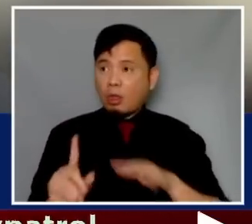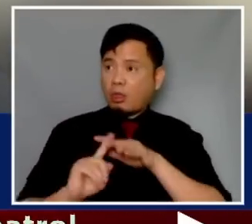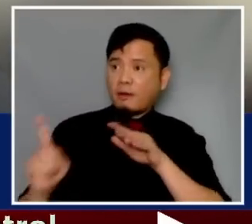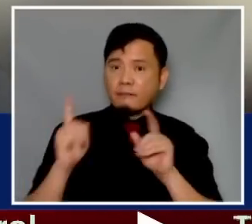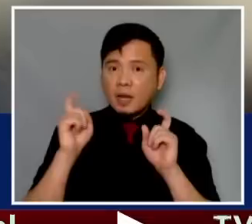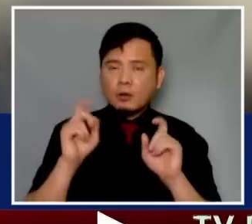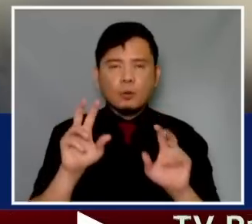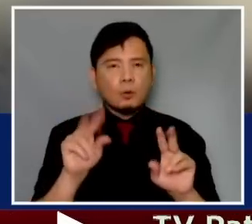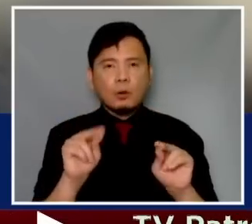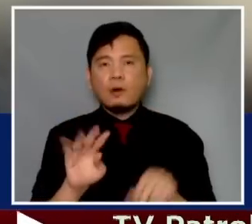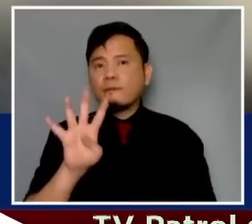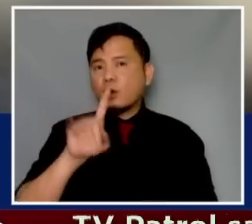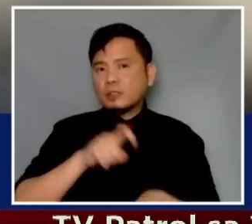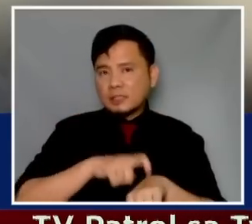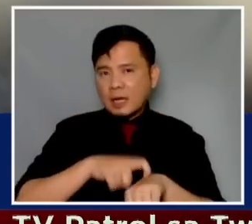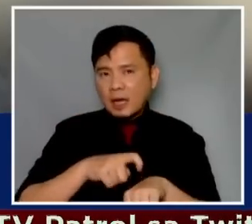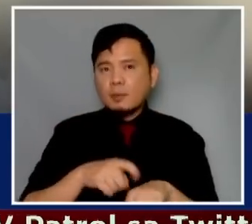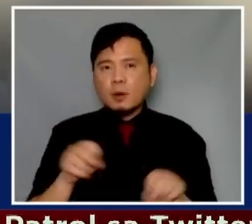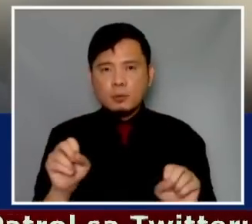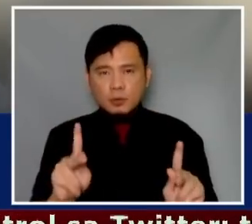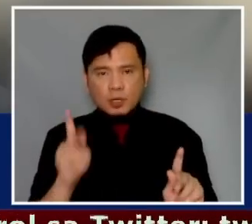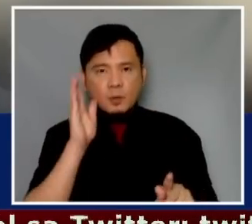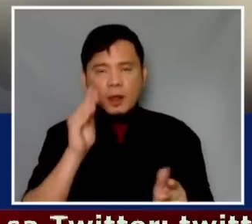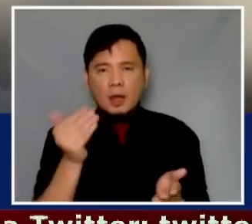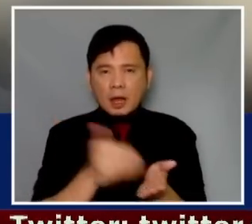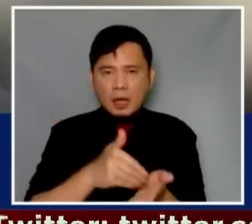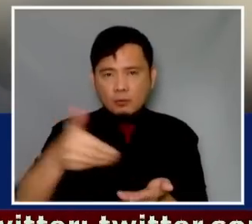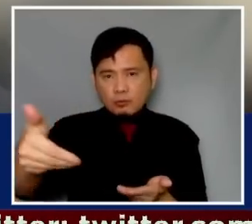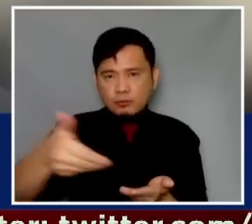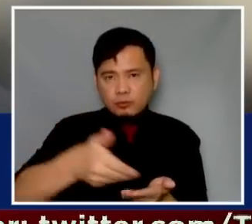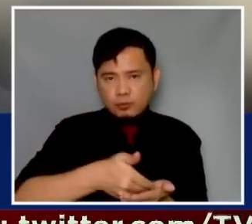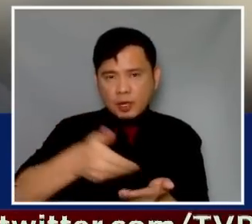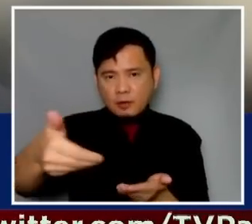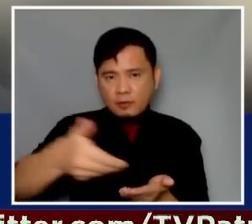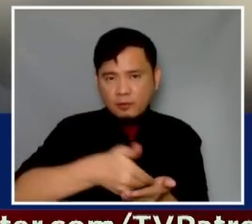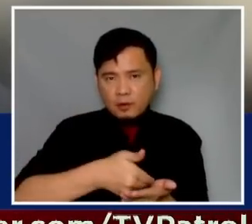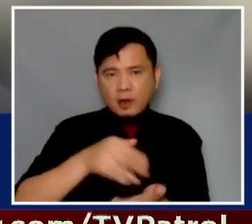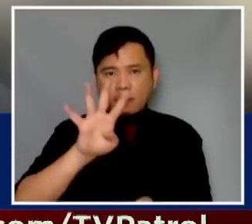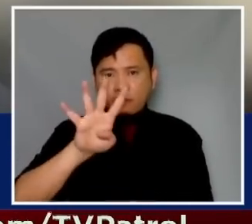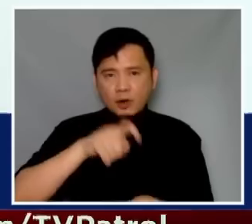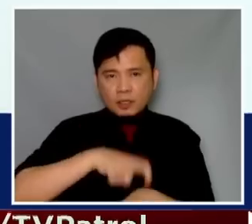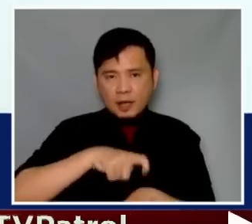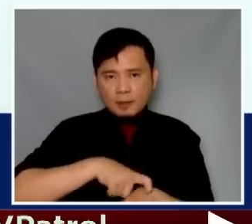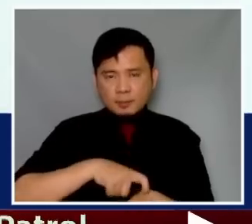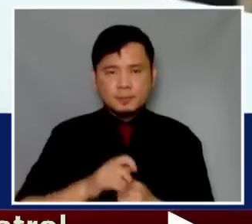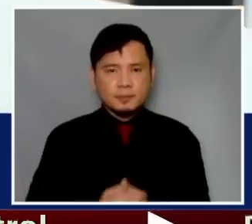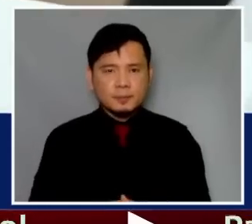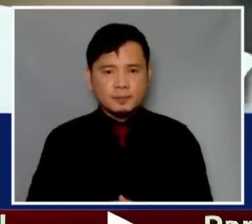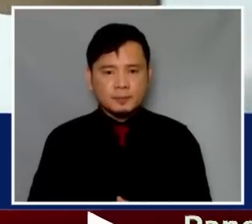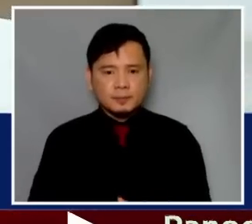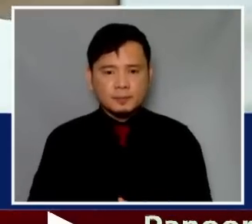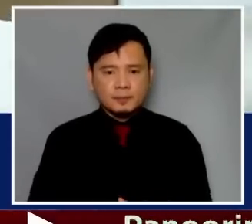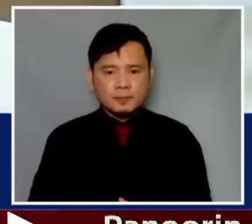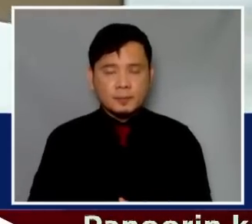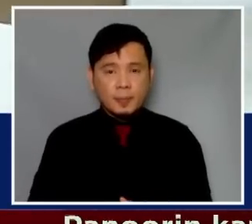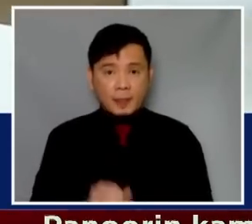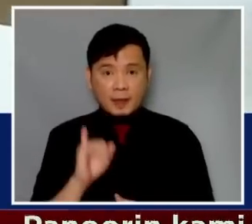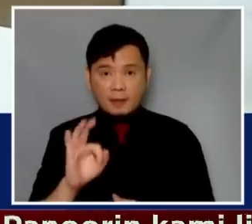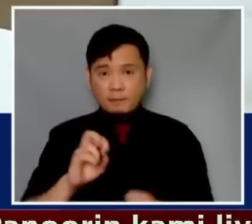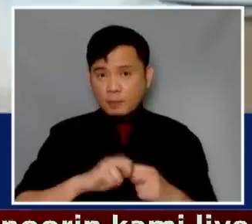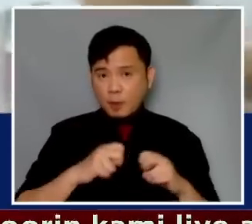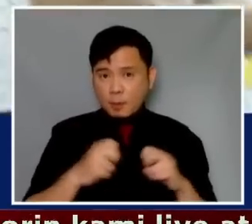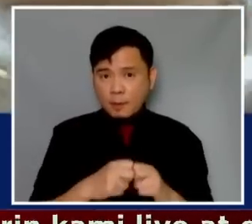ng 4 beses na pagkakataon para maipasok muli ang balota sa mismong makina. Kung magka-problema sa